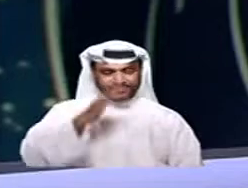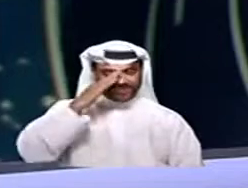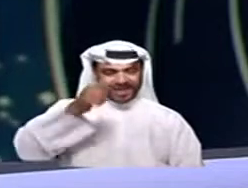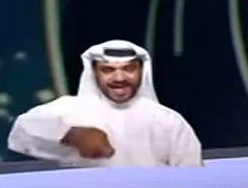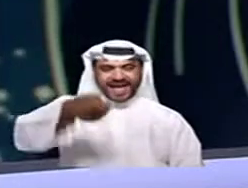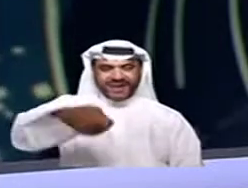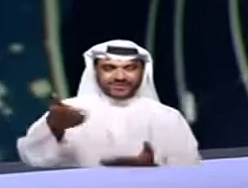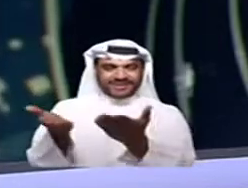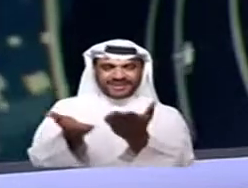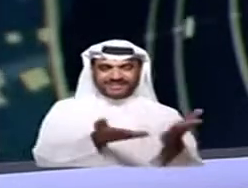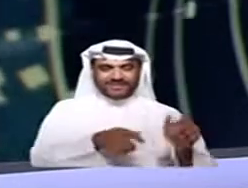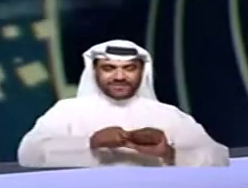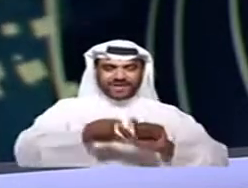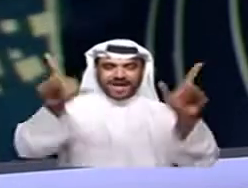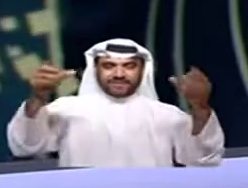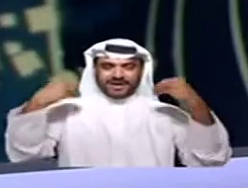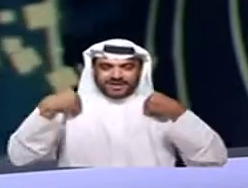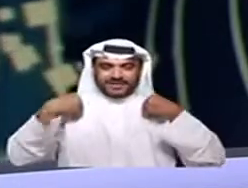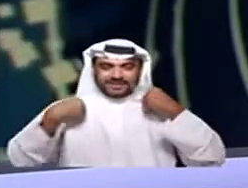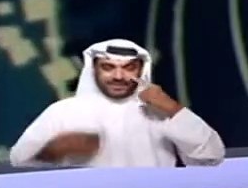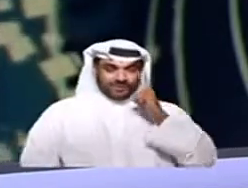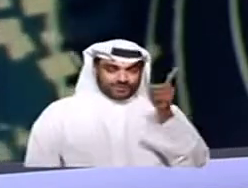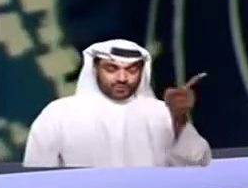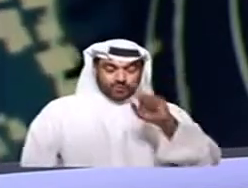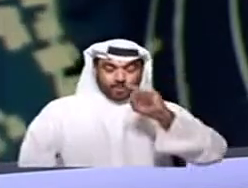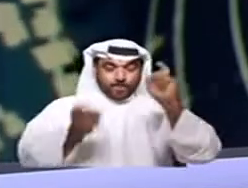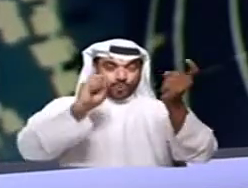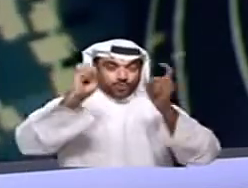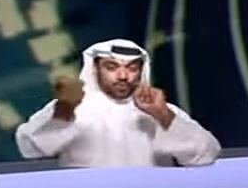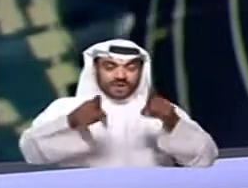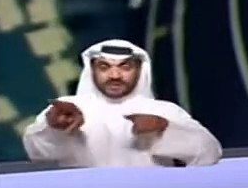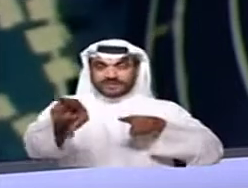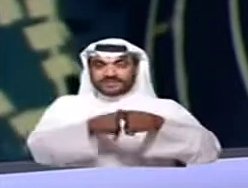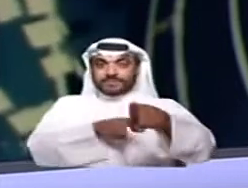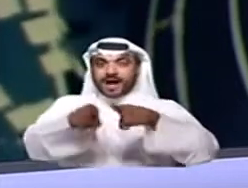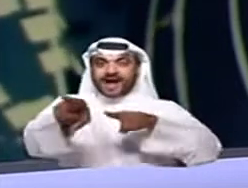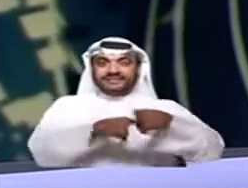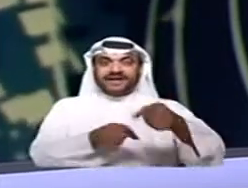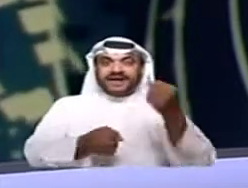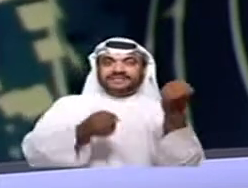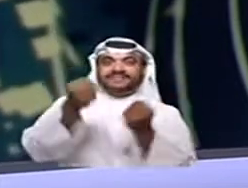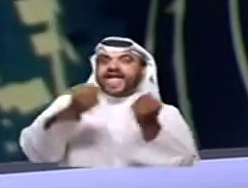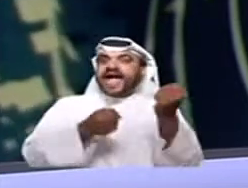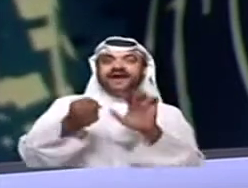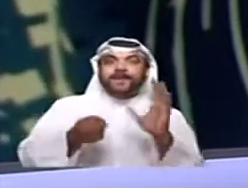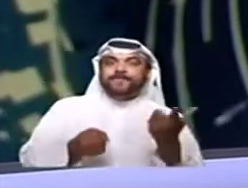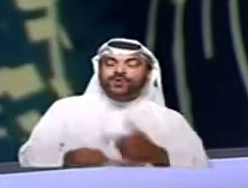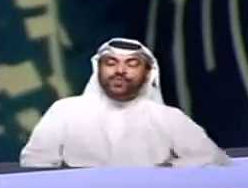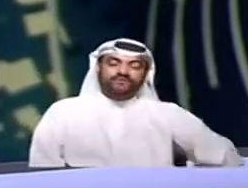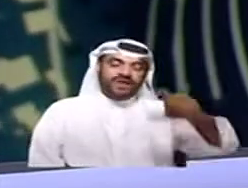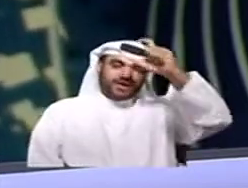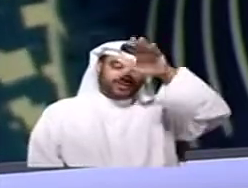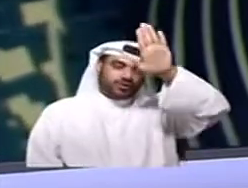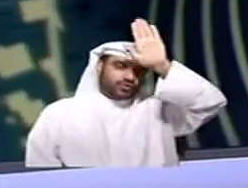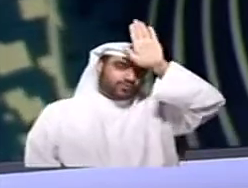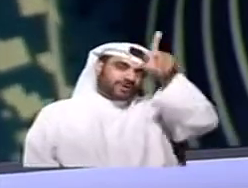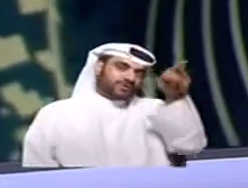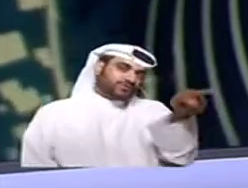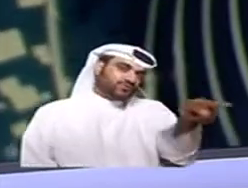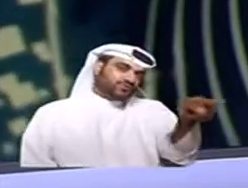أهلا بكم مشاهدينا الكرام. شهدت بطولة إسطنبول الدولية لسباقات سيارات الدريفت مشاركة متميزة من